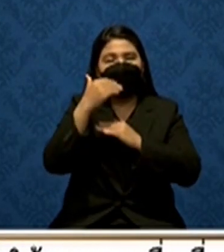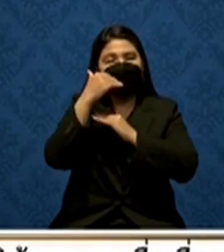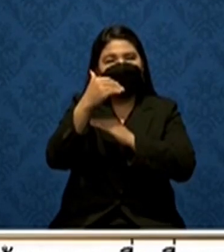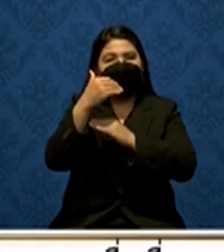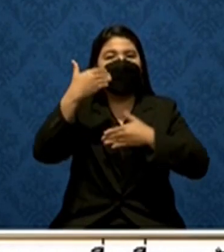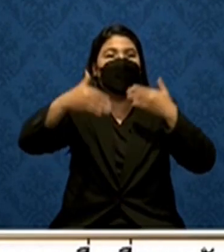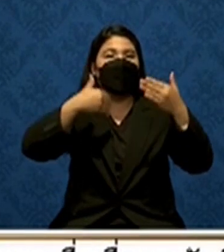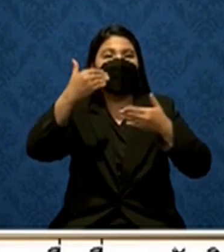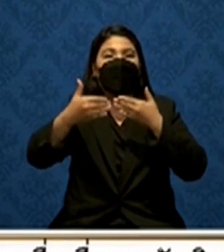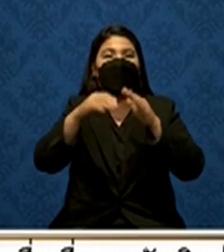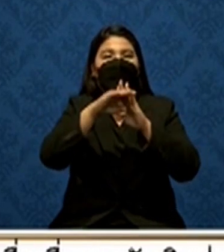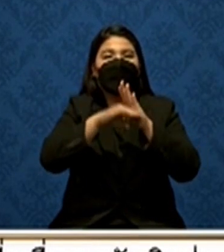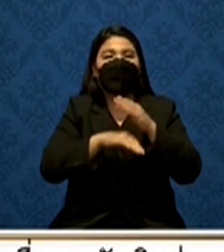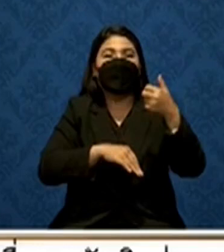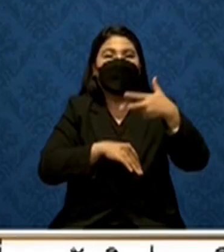กิจกรมให